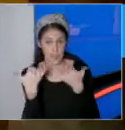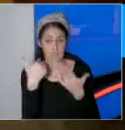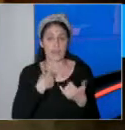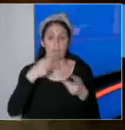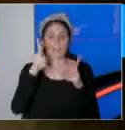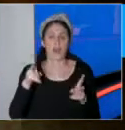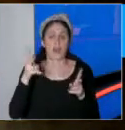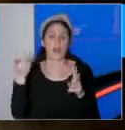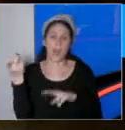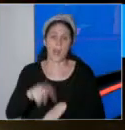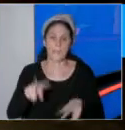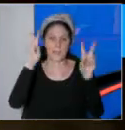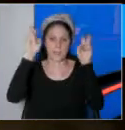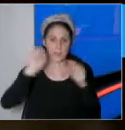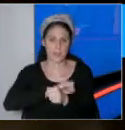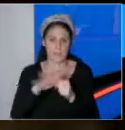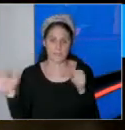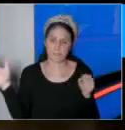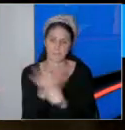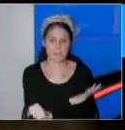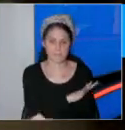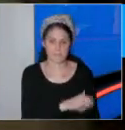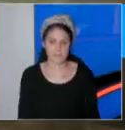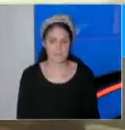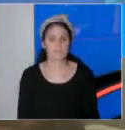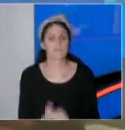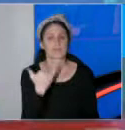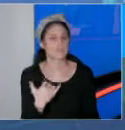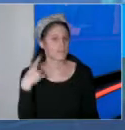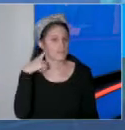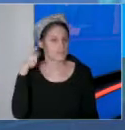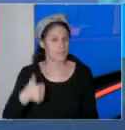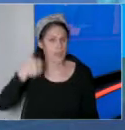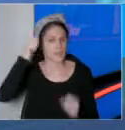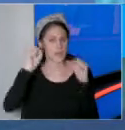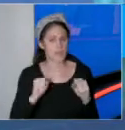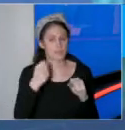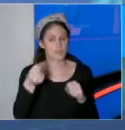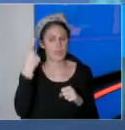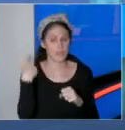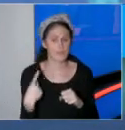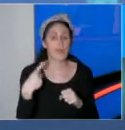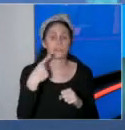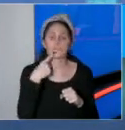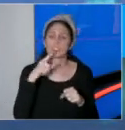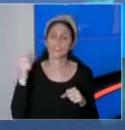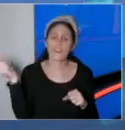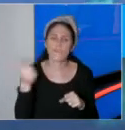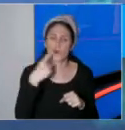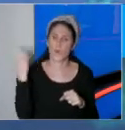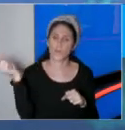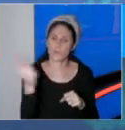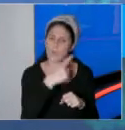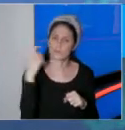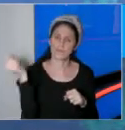את המגפה הזאת מישראל. עכשיו, שמענו את שר הביטחון מדבר בשבוע שעבר על כך שיקחו שבועות רבים עד